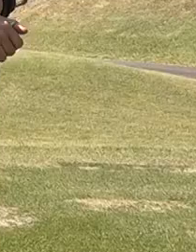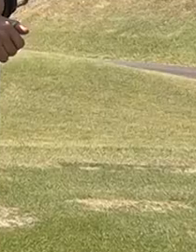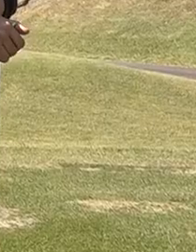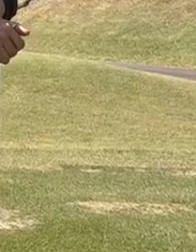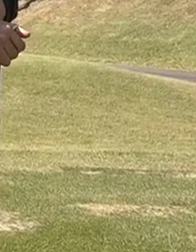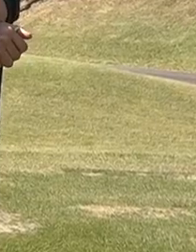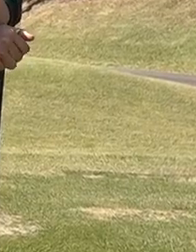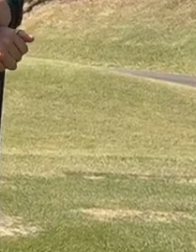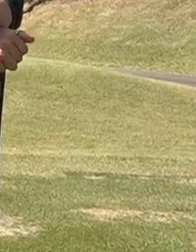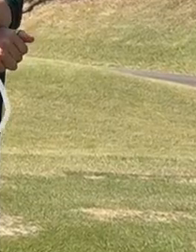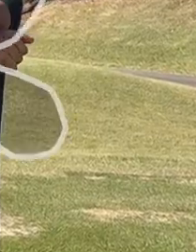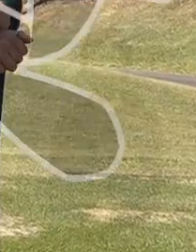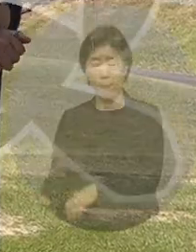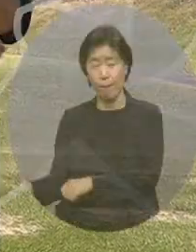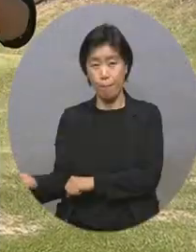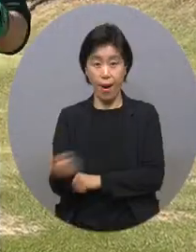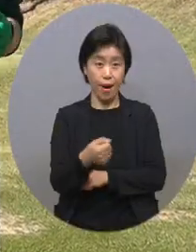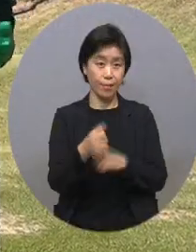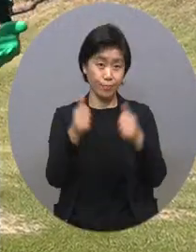샤.